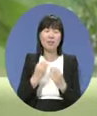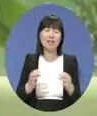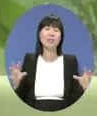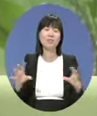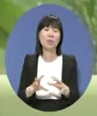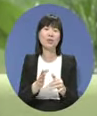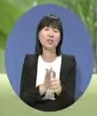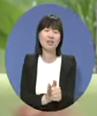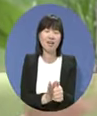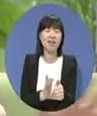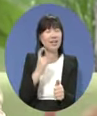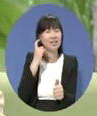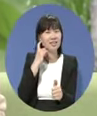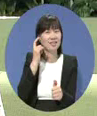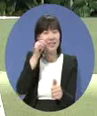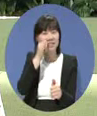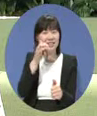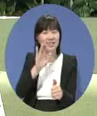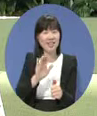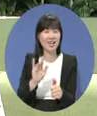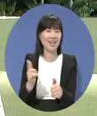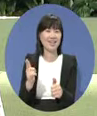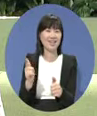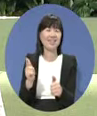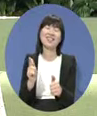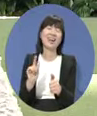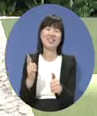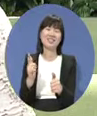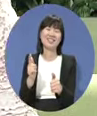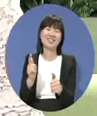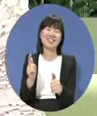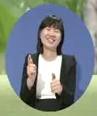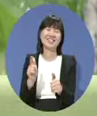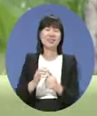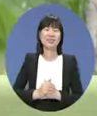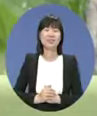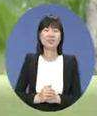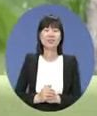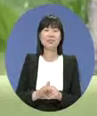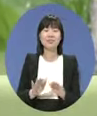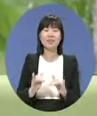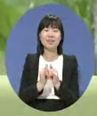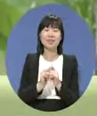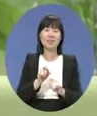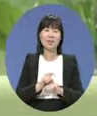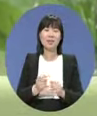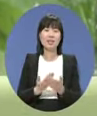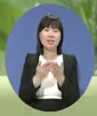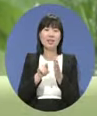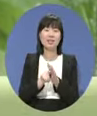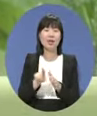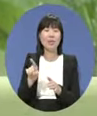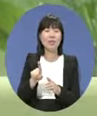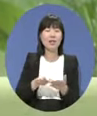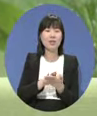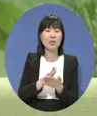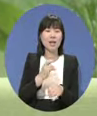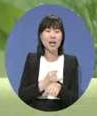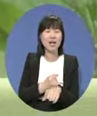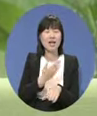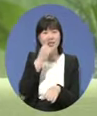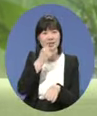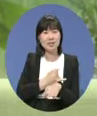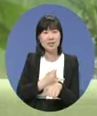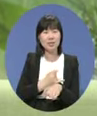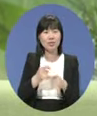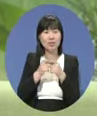모이세요, 이렇게처럼 들릴 수도 있는데 그건 아니죠, 선생님. 꼭 그 얘기를 드리는 건 절대로 아닙니다, 여러분. 네. 자, 그럼 사회성 발달을 위해서 어떤 놀이를 또 해볼